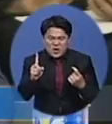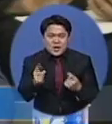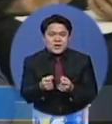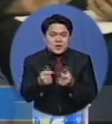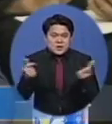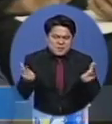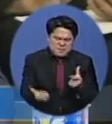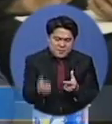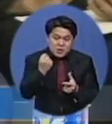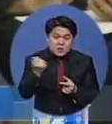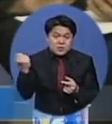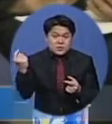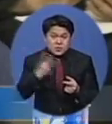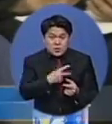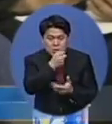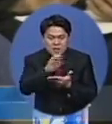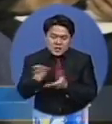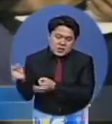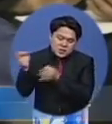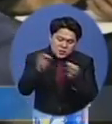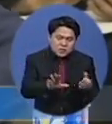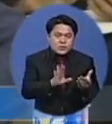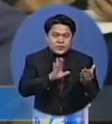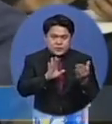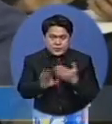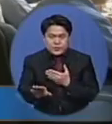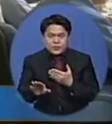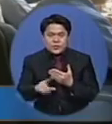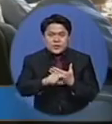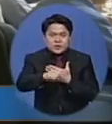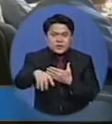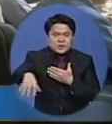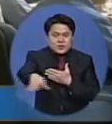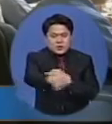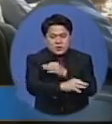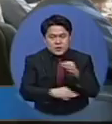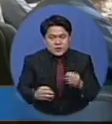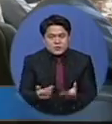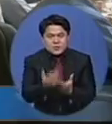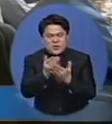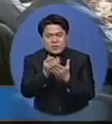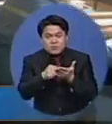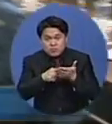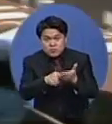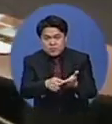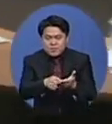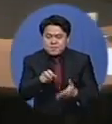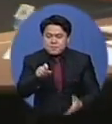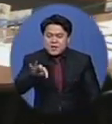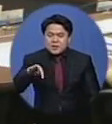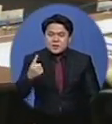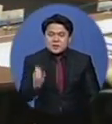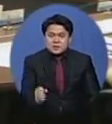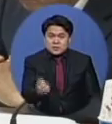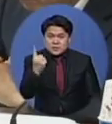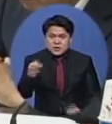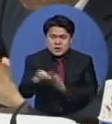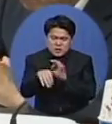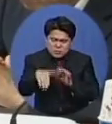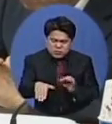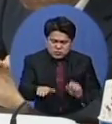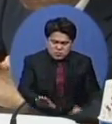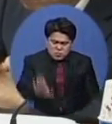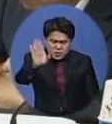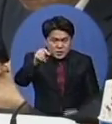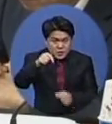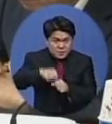정상화와 추경 예상 편성 등을 통한 단기성 지역 경기 활성화 추진 등 메르스로 인해 침체된 지역 경기를 활성화하기